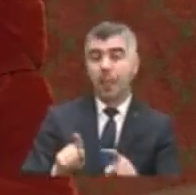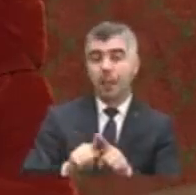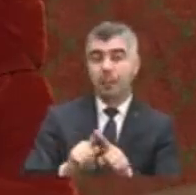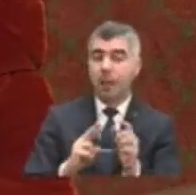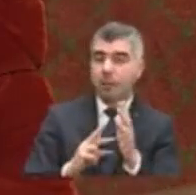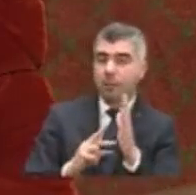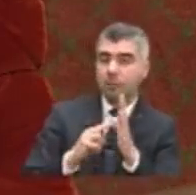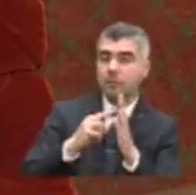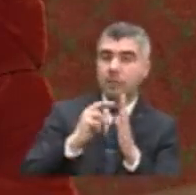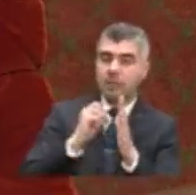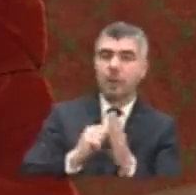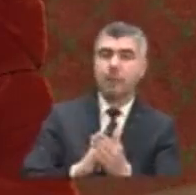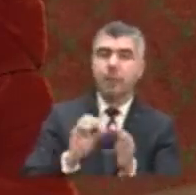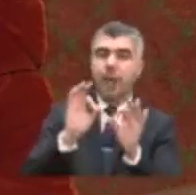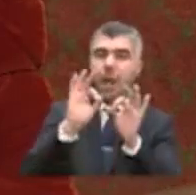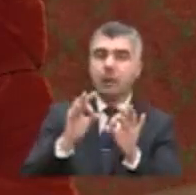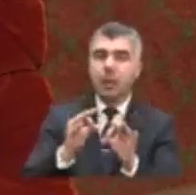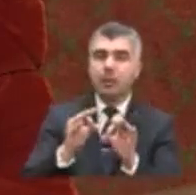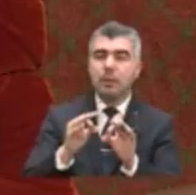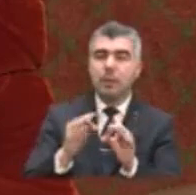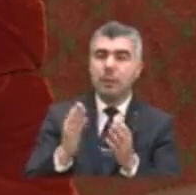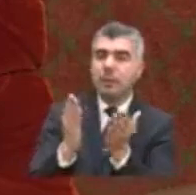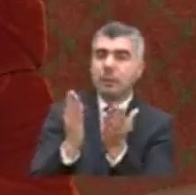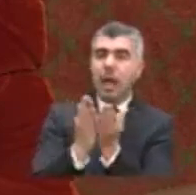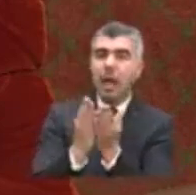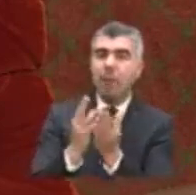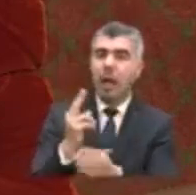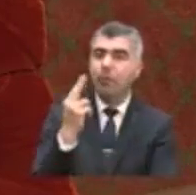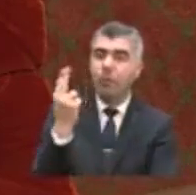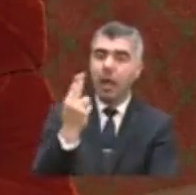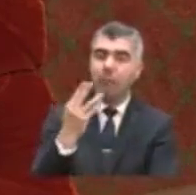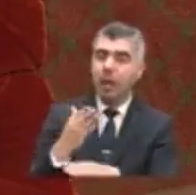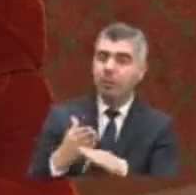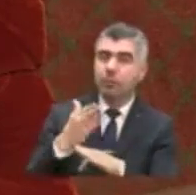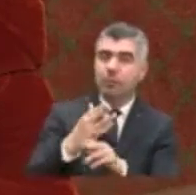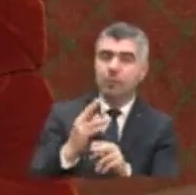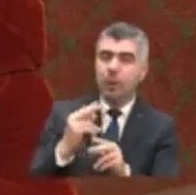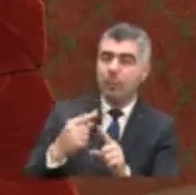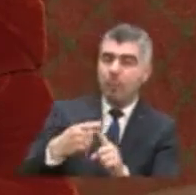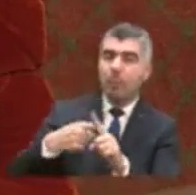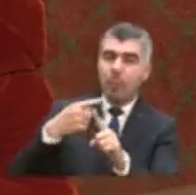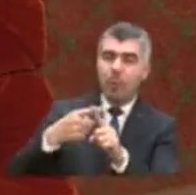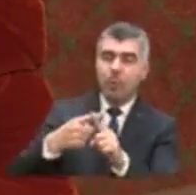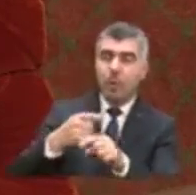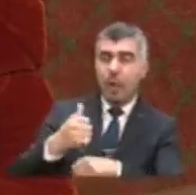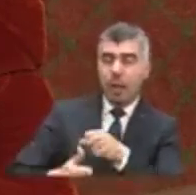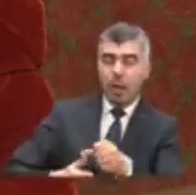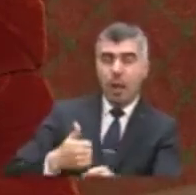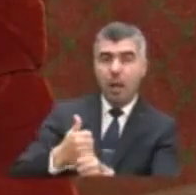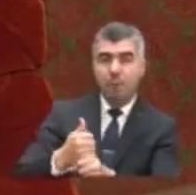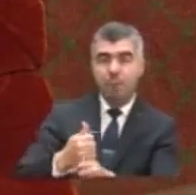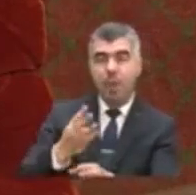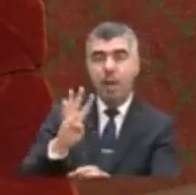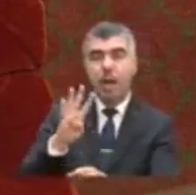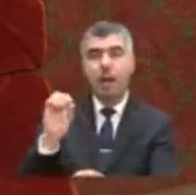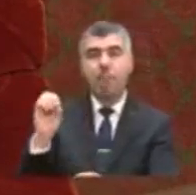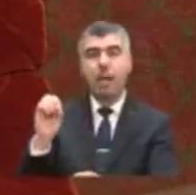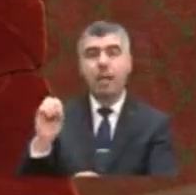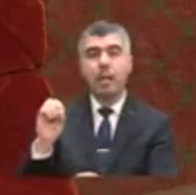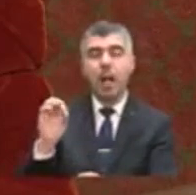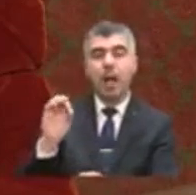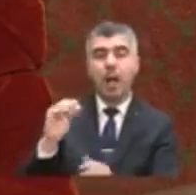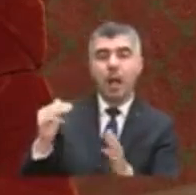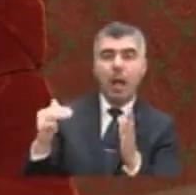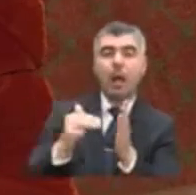وتدريجيا تنشوفوا بان عدد الطلبه اللي هما تيمشيو لهذه المسالك ترتفع، حيث هذه السنه عندنا تقريبا 40,000 طالب اللي هما في